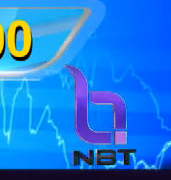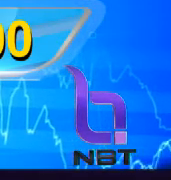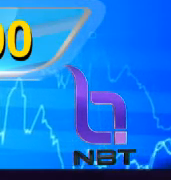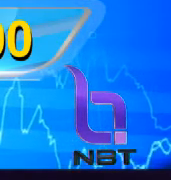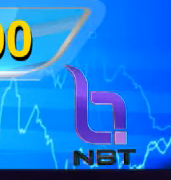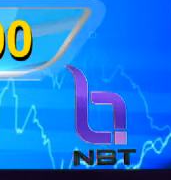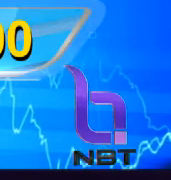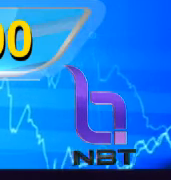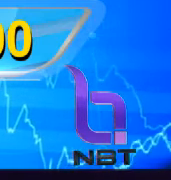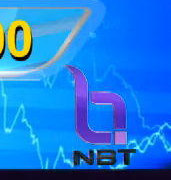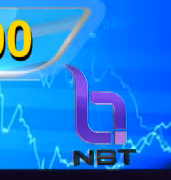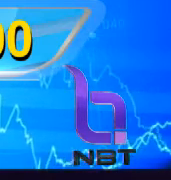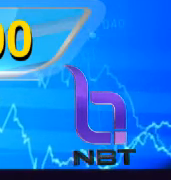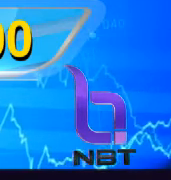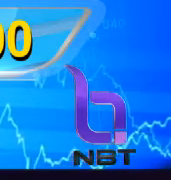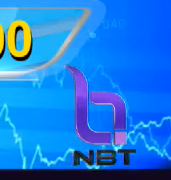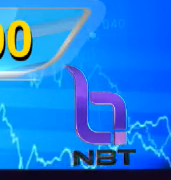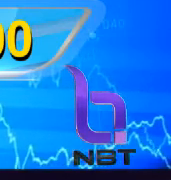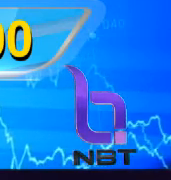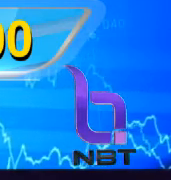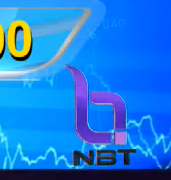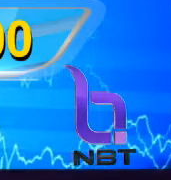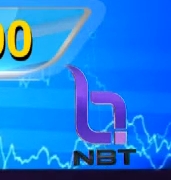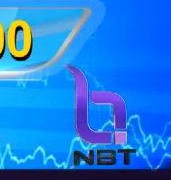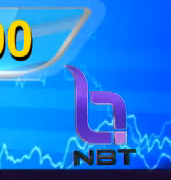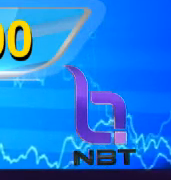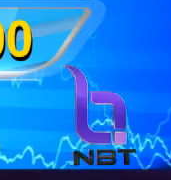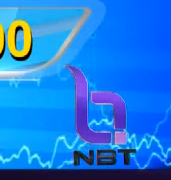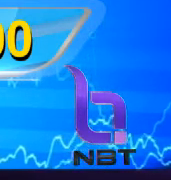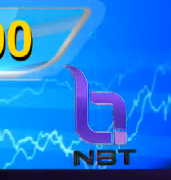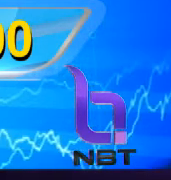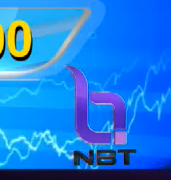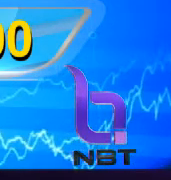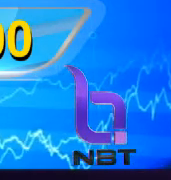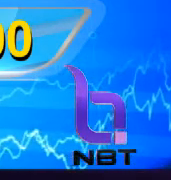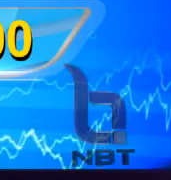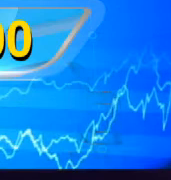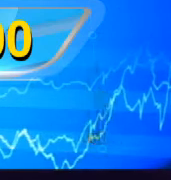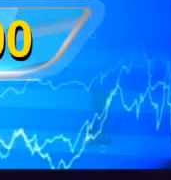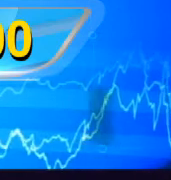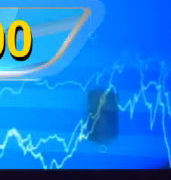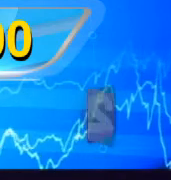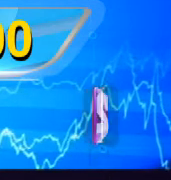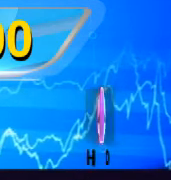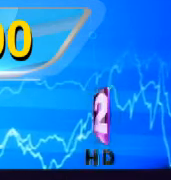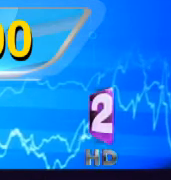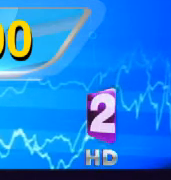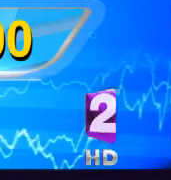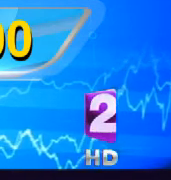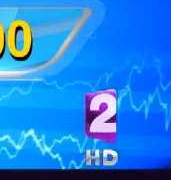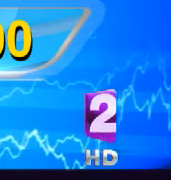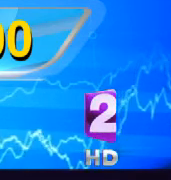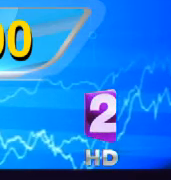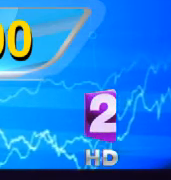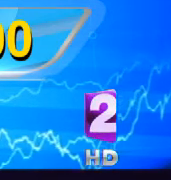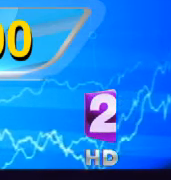22,050 บาทขายออกบาทละ 22,150 บาทส่วนทองรูปพรรณขายออกอยู่ที่บาทละ 22,650